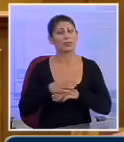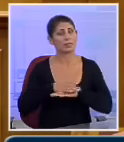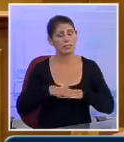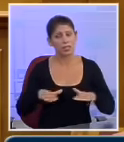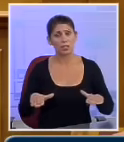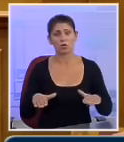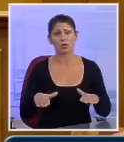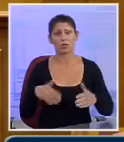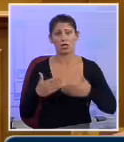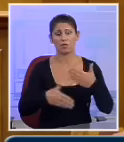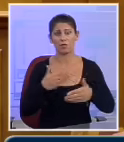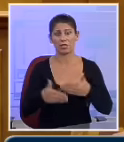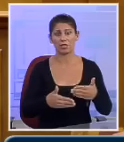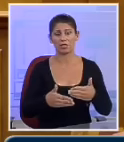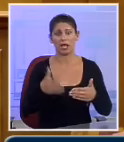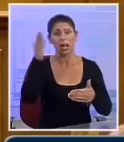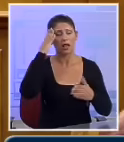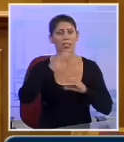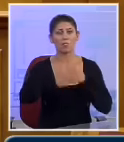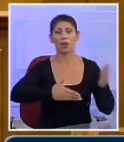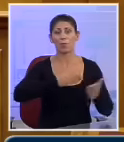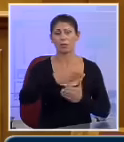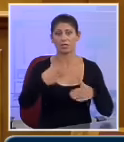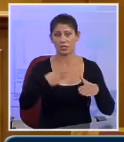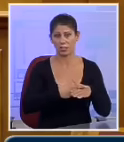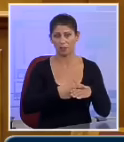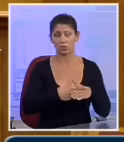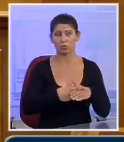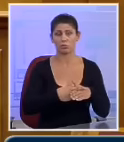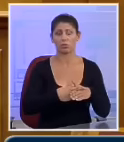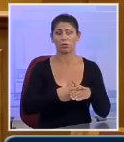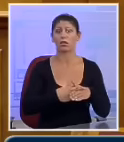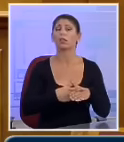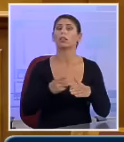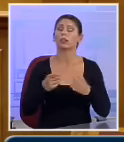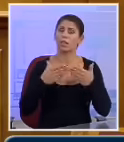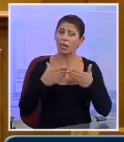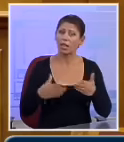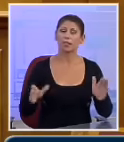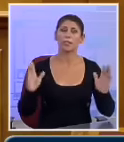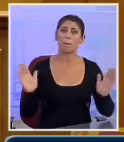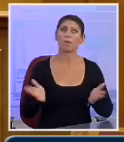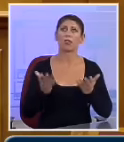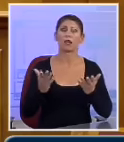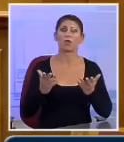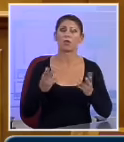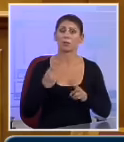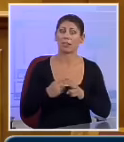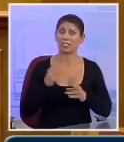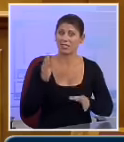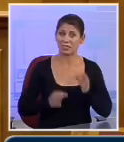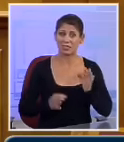ολοκληρωθεί η διαδικασία της ανακεφαλοποίησης των τραπεζών και να ανοίξει επιτέλους η κρίσιμη